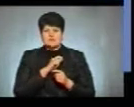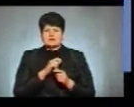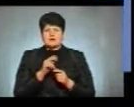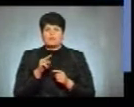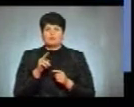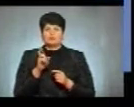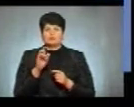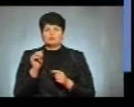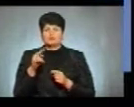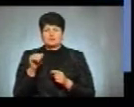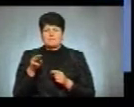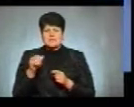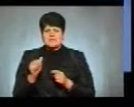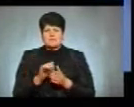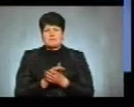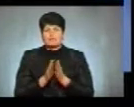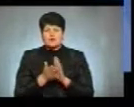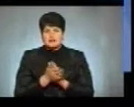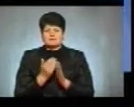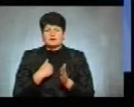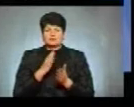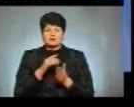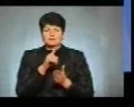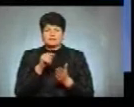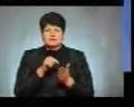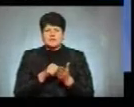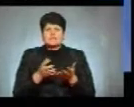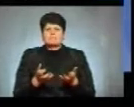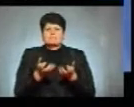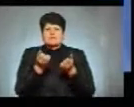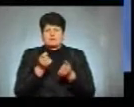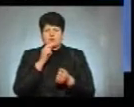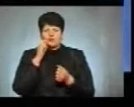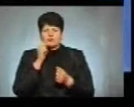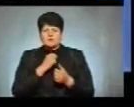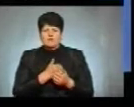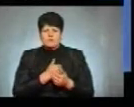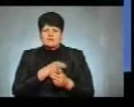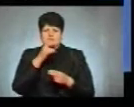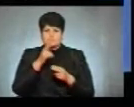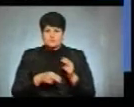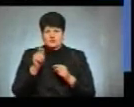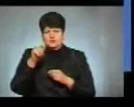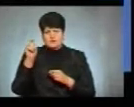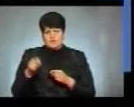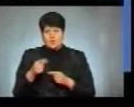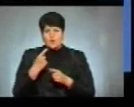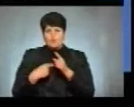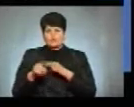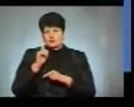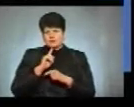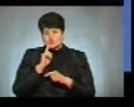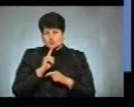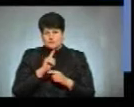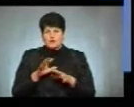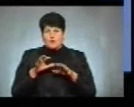Будапештським меморандумом і партнерами з ЄС ми ставитимемо питання підтримки України у прагненні завершити війну, повернути тимчасово